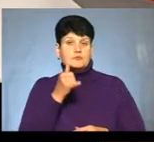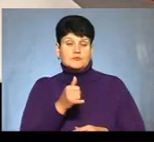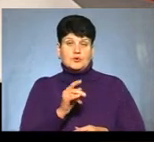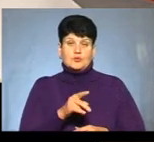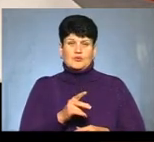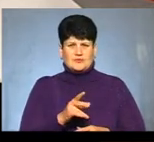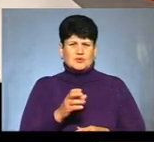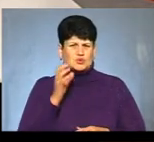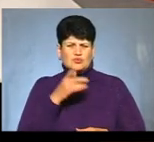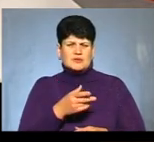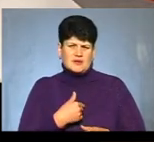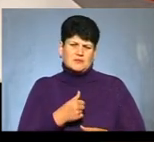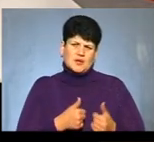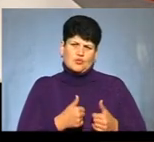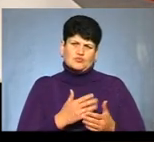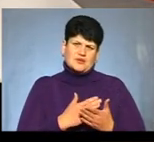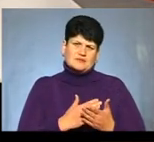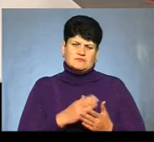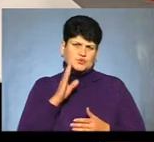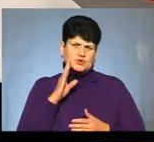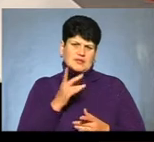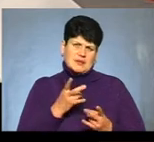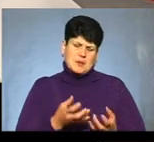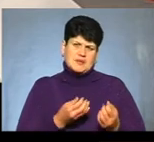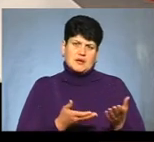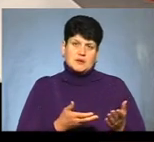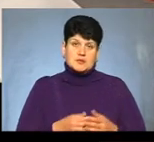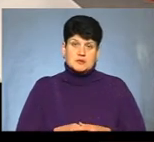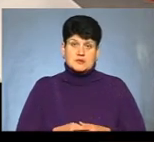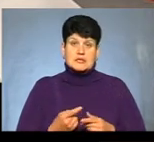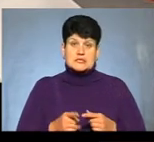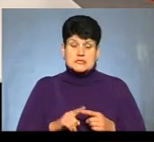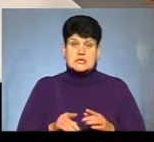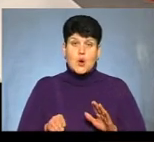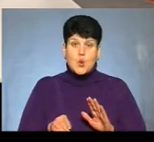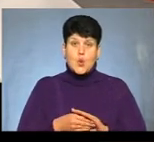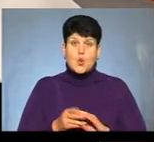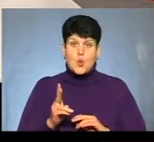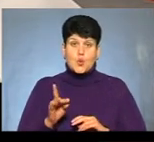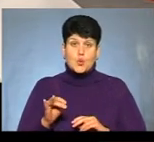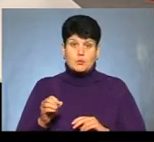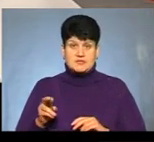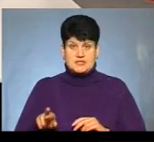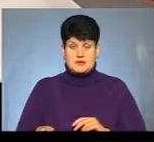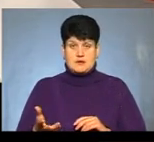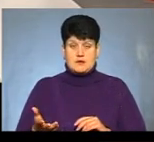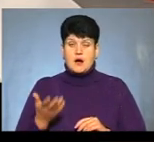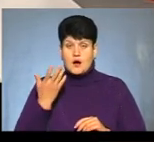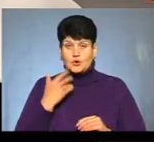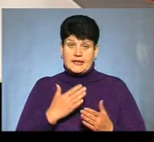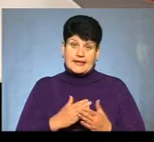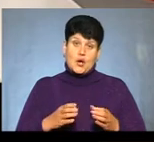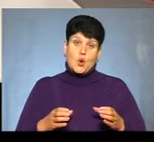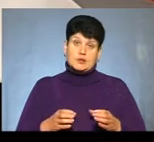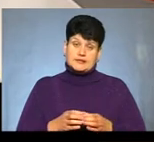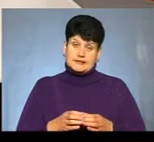може зателефонує, слухайте, там йде на конкурс, такий-то чоловік, ну треба підтримати. Це корупція. По великому рахунку це корупція.